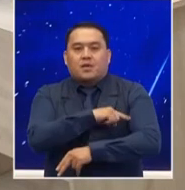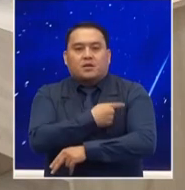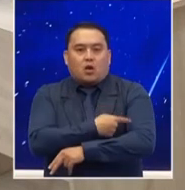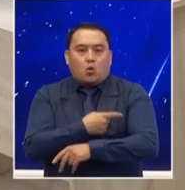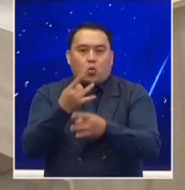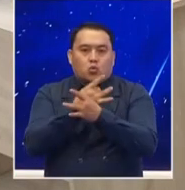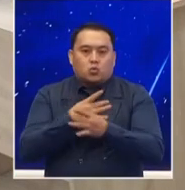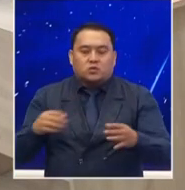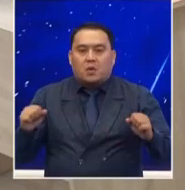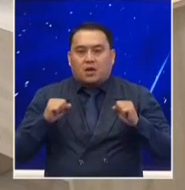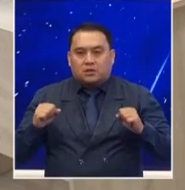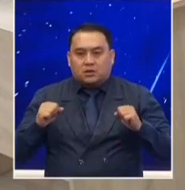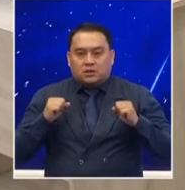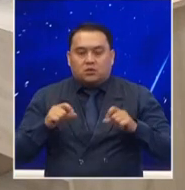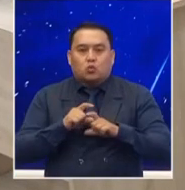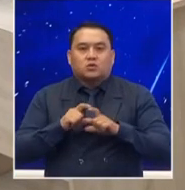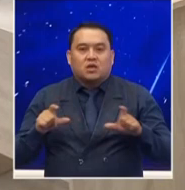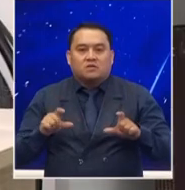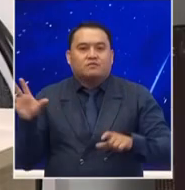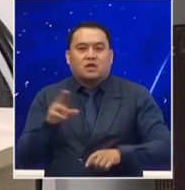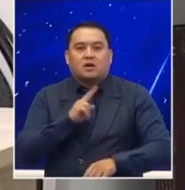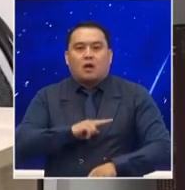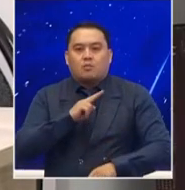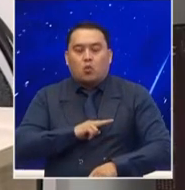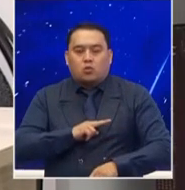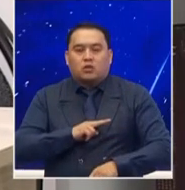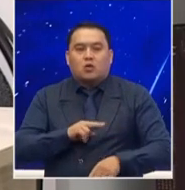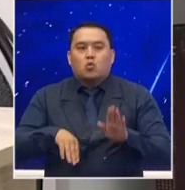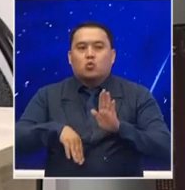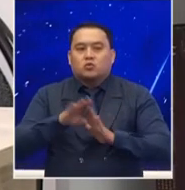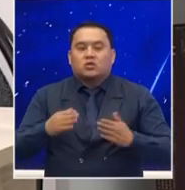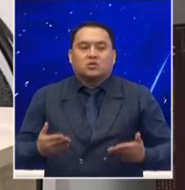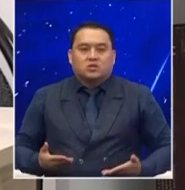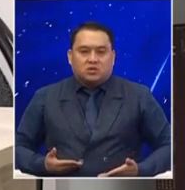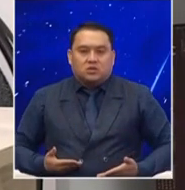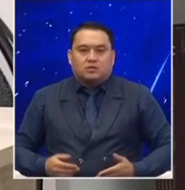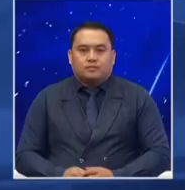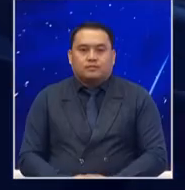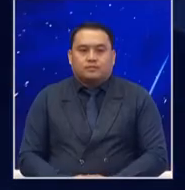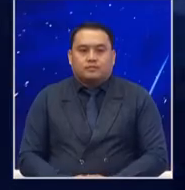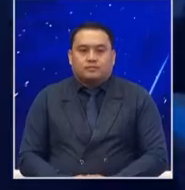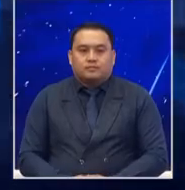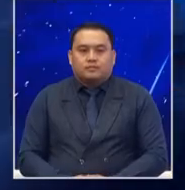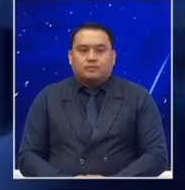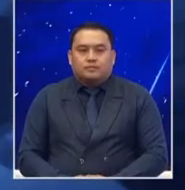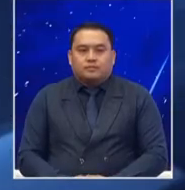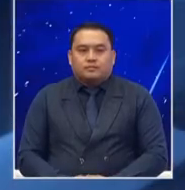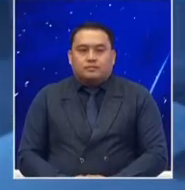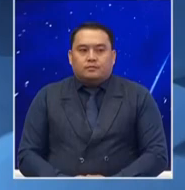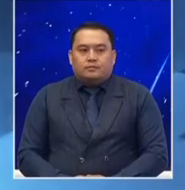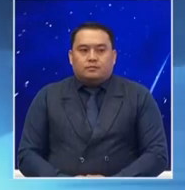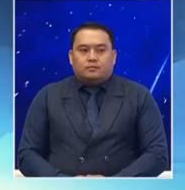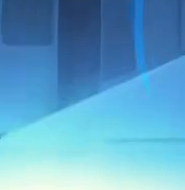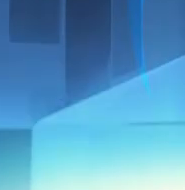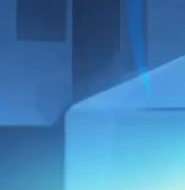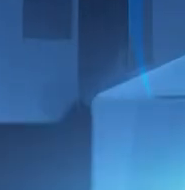медицинских, культурных и спортивных учреждений. Все эти работы направлены на улучшение жизни граждан ЖТСУ. Ануар Амангельдинов, Абзал